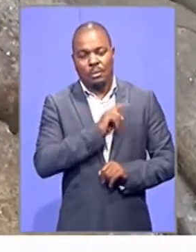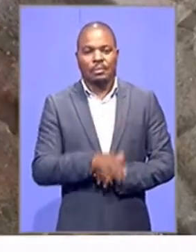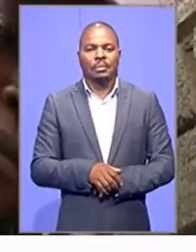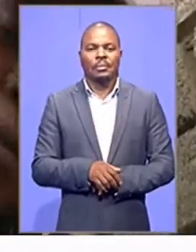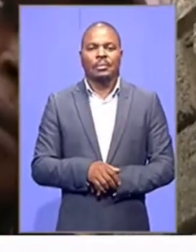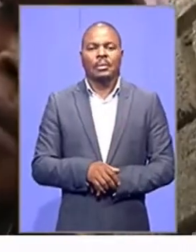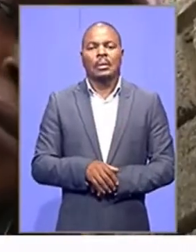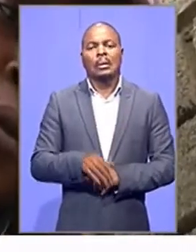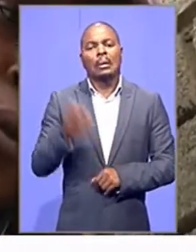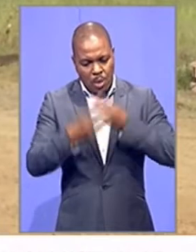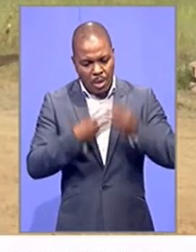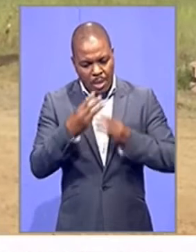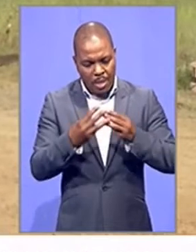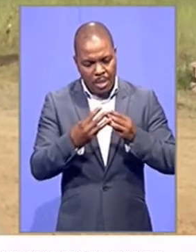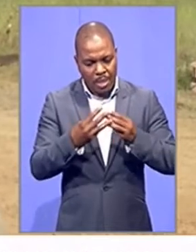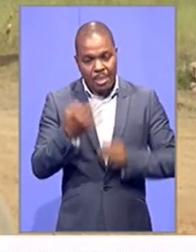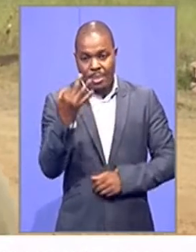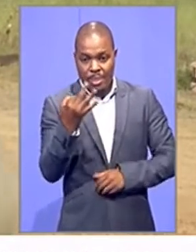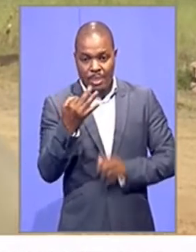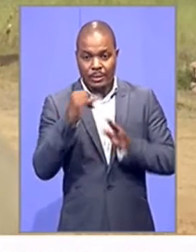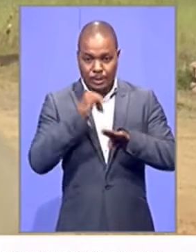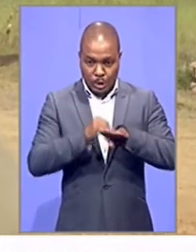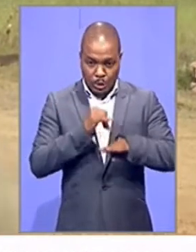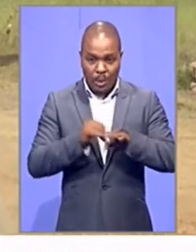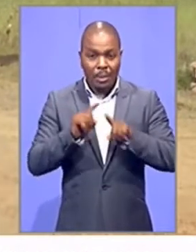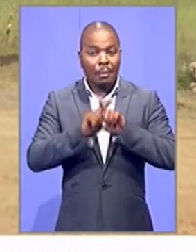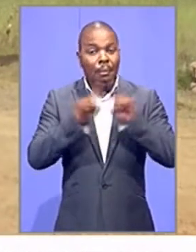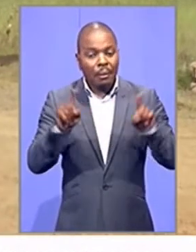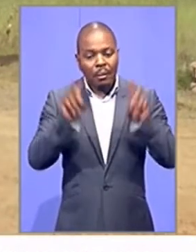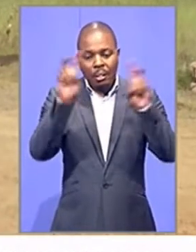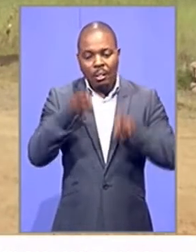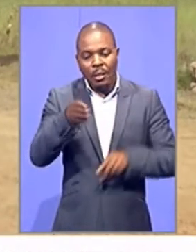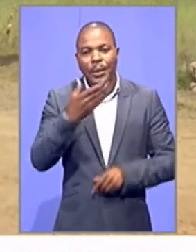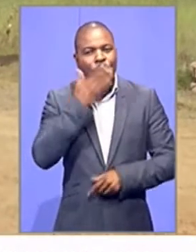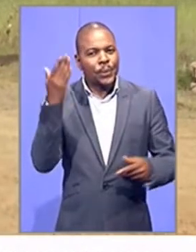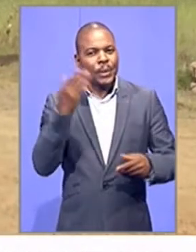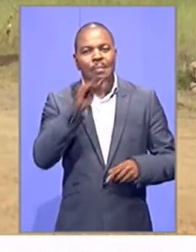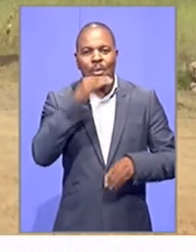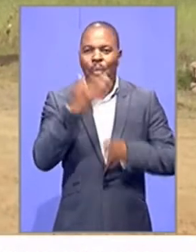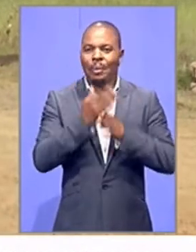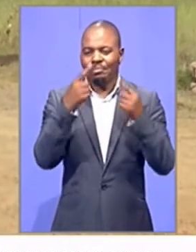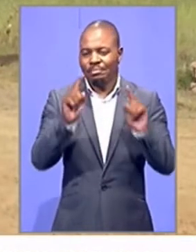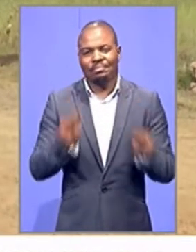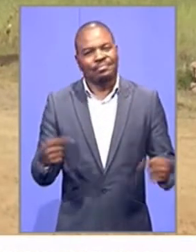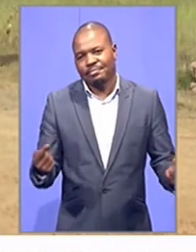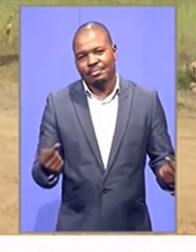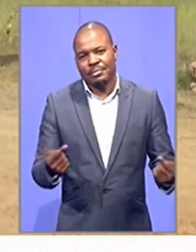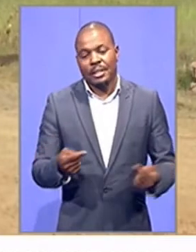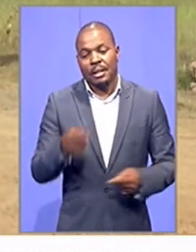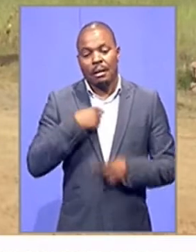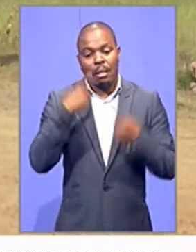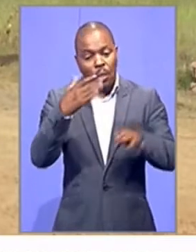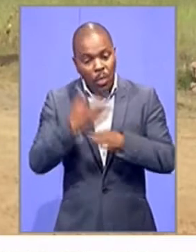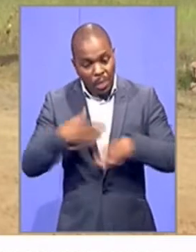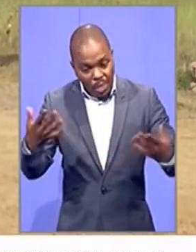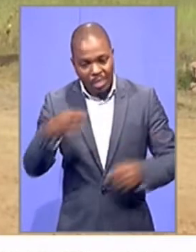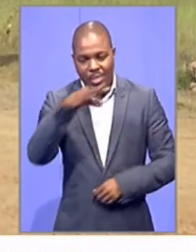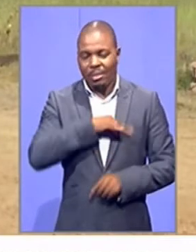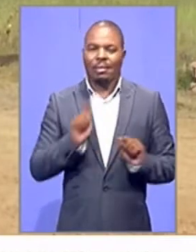thola malatsi a le 22 baagi ba fano ba tshela kwa ntle ga motlakase. Ke setsa femeng tsa ditlelapa ka bona ka